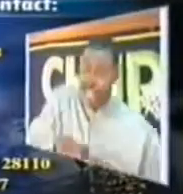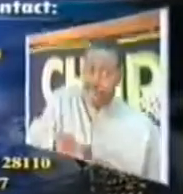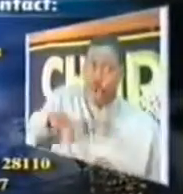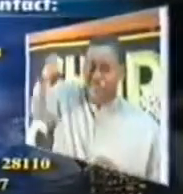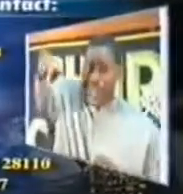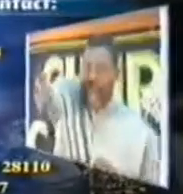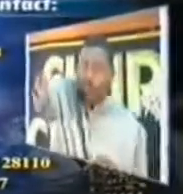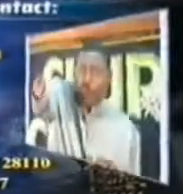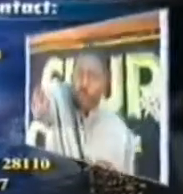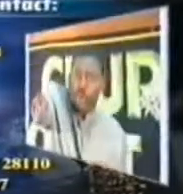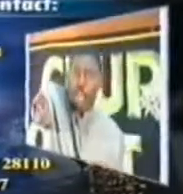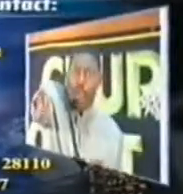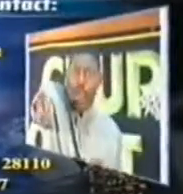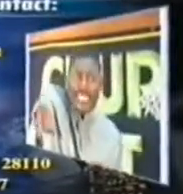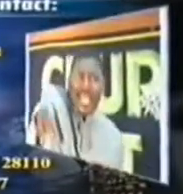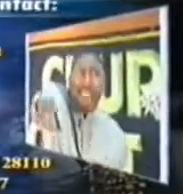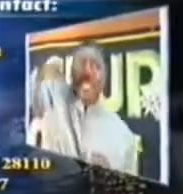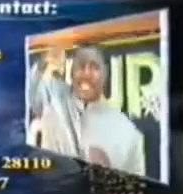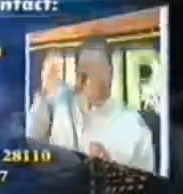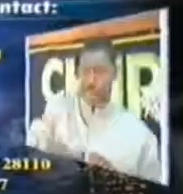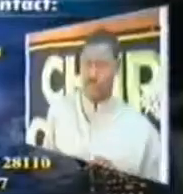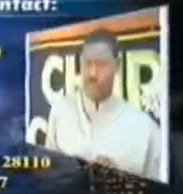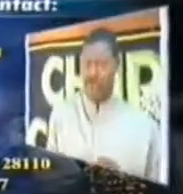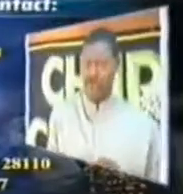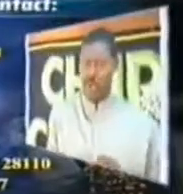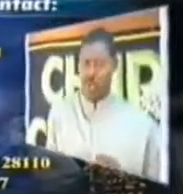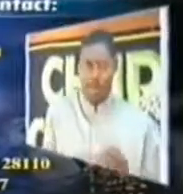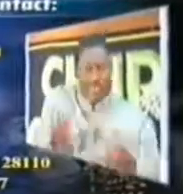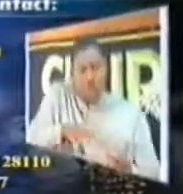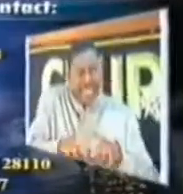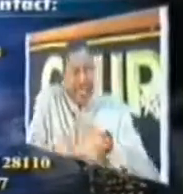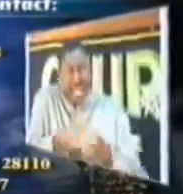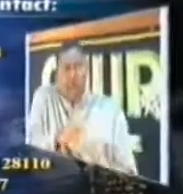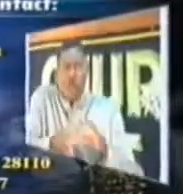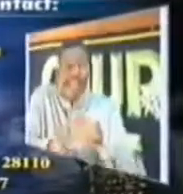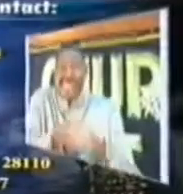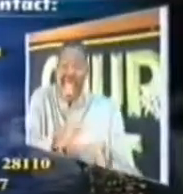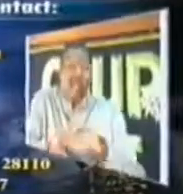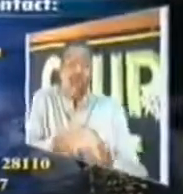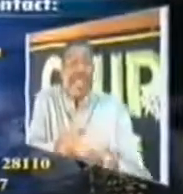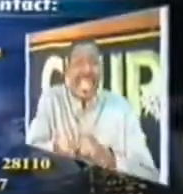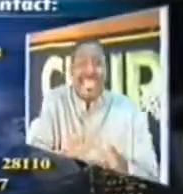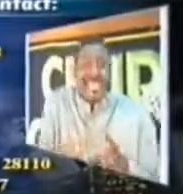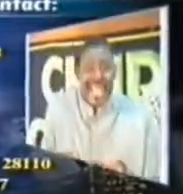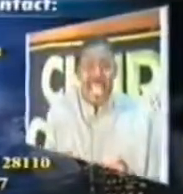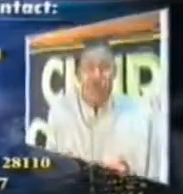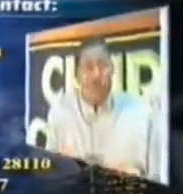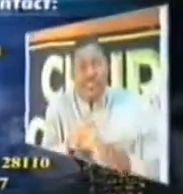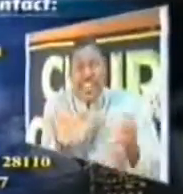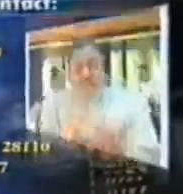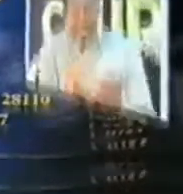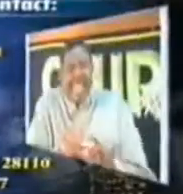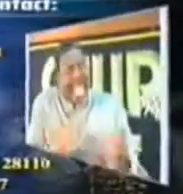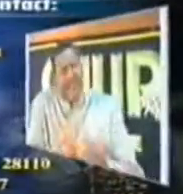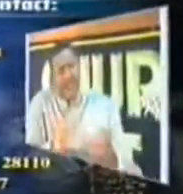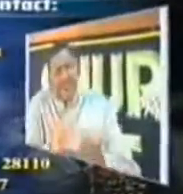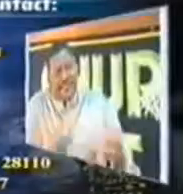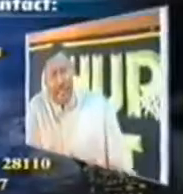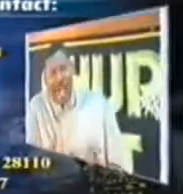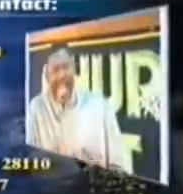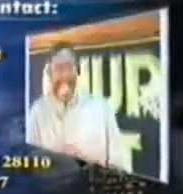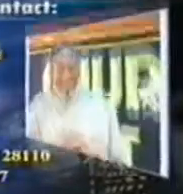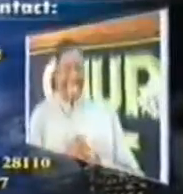bí biara ọkọfa ẹ̀tù sọ dúdú ẹ̀hún asẹm ẹ̀dẹ̀ bẹ́sẹ̀ kìrìsìyàn sọ mọ́nà. Wọ́n pẹ̀sẹ̀ wọ́n di Bible ní wọ́n yẹ́ ntẹ̀ sẹ́ ẹ̀bùrọ̀ ní nkàtíẹ̀. Wọ́n kọ̀ fa ní ẹ̀mẹ́ bi ẹ̀dẹ̀